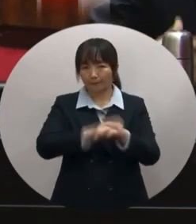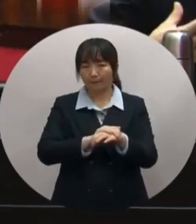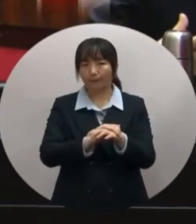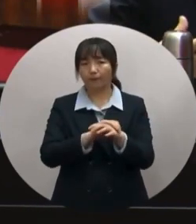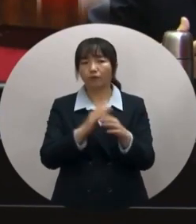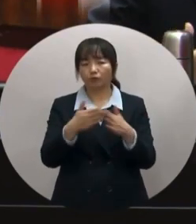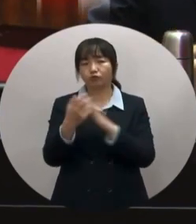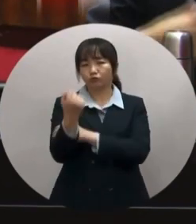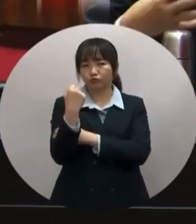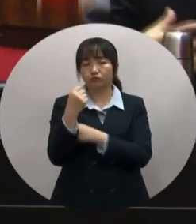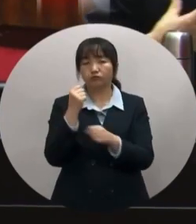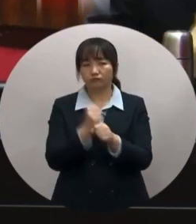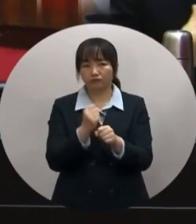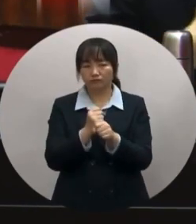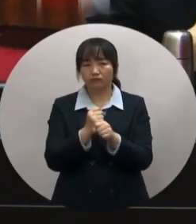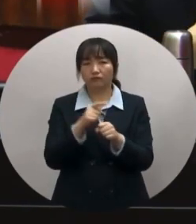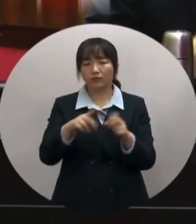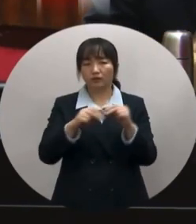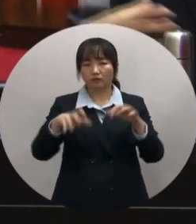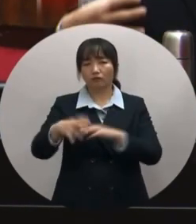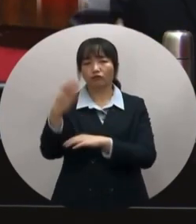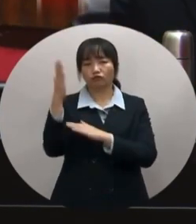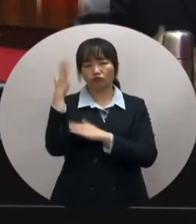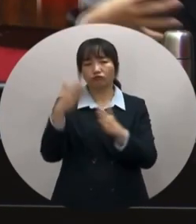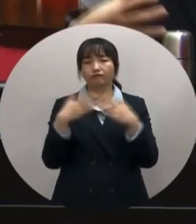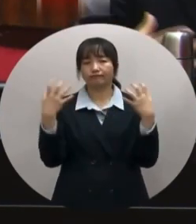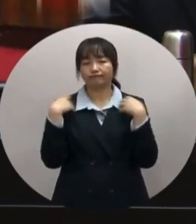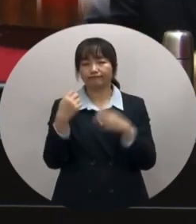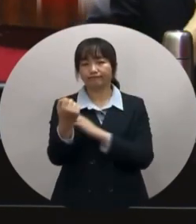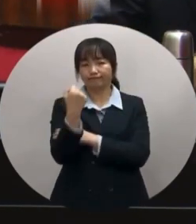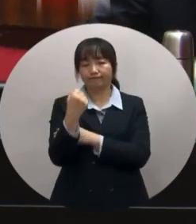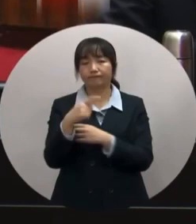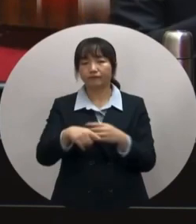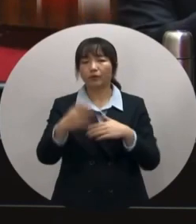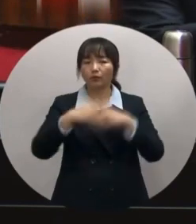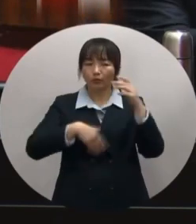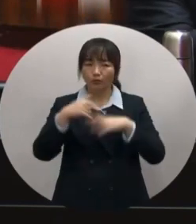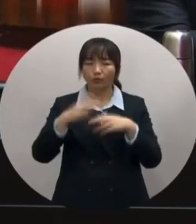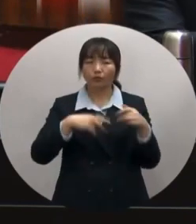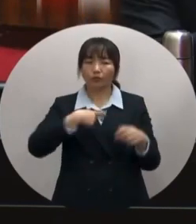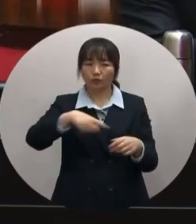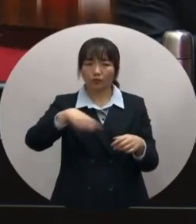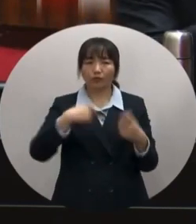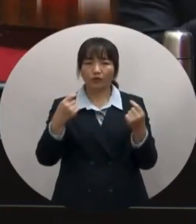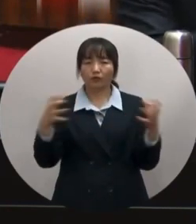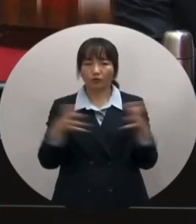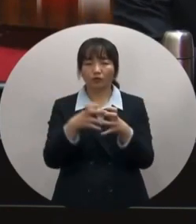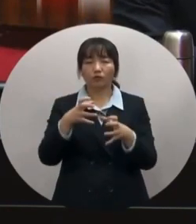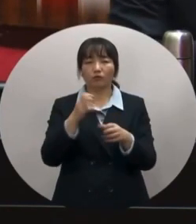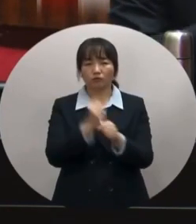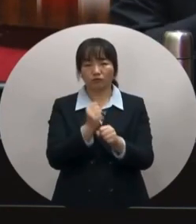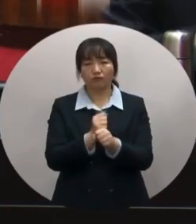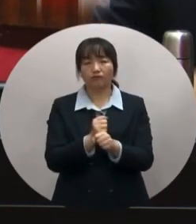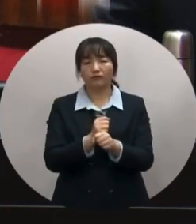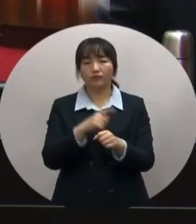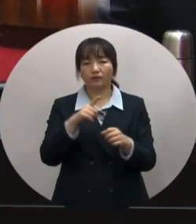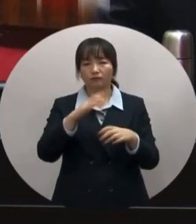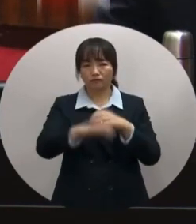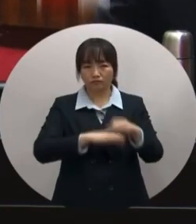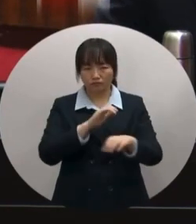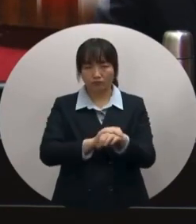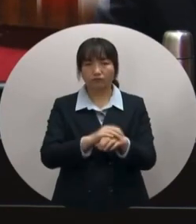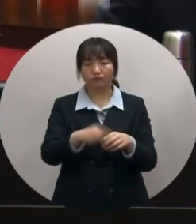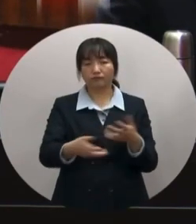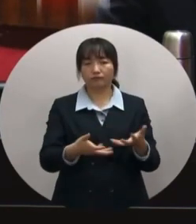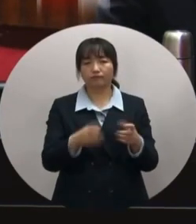應該努力的地方也要加油那這個是互相大家團結合作把事情完成